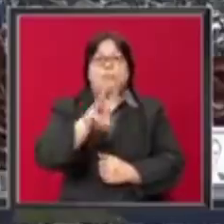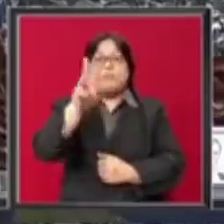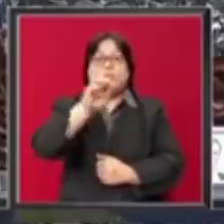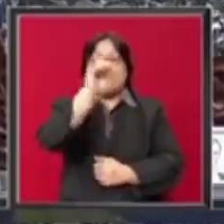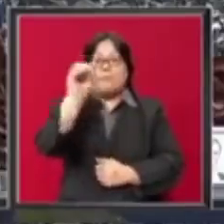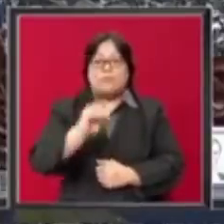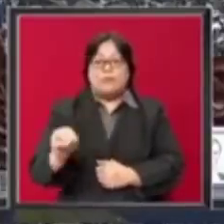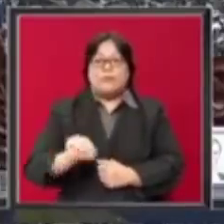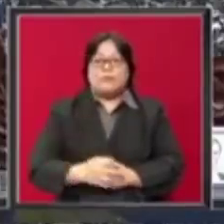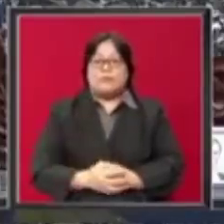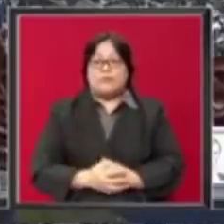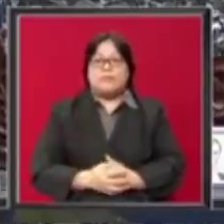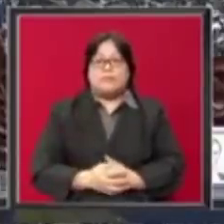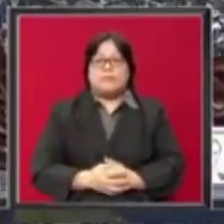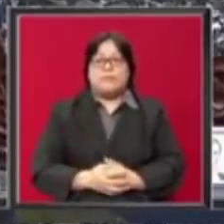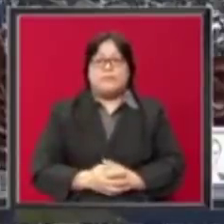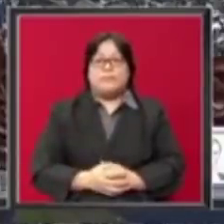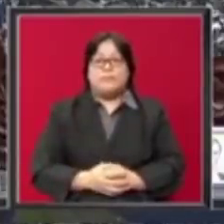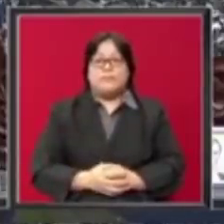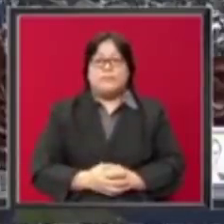3.6%.